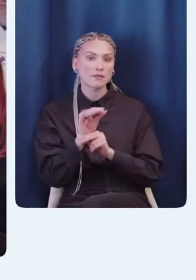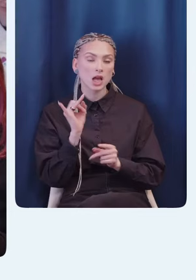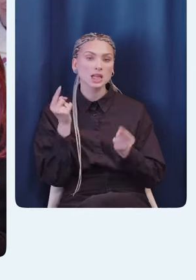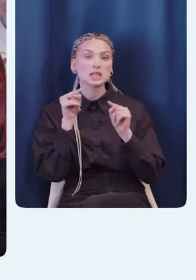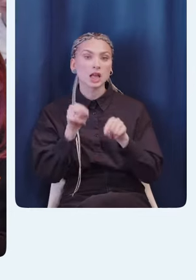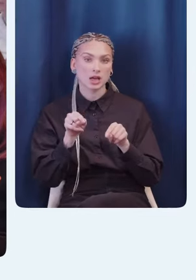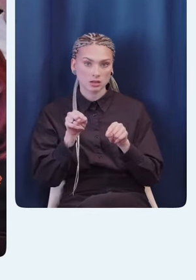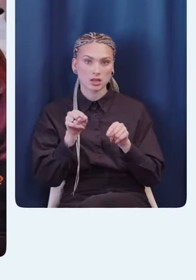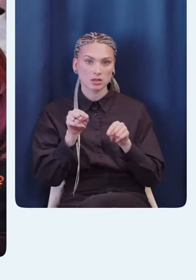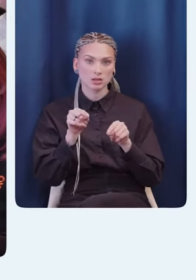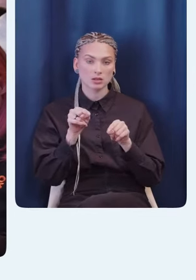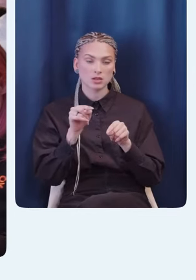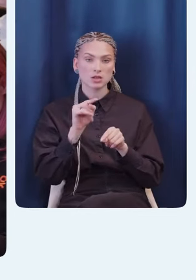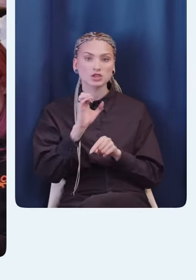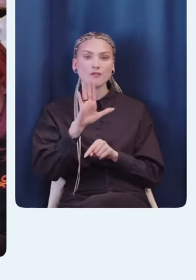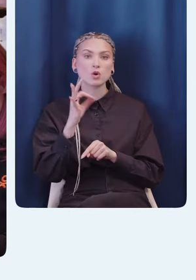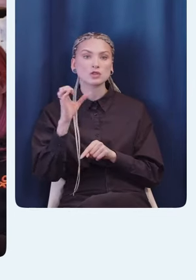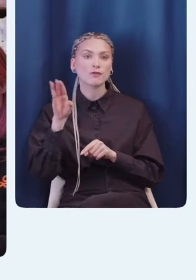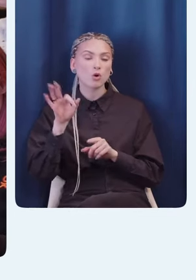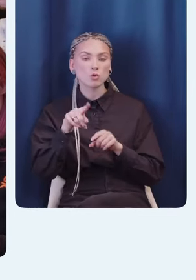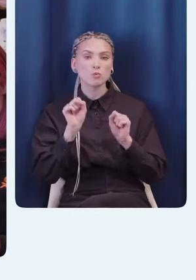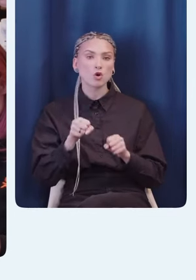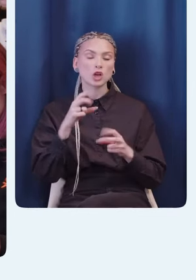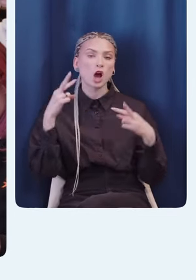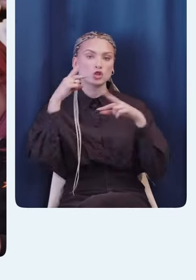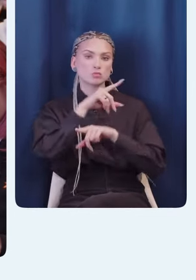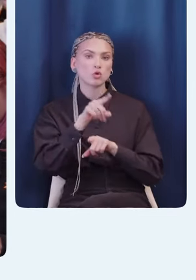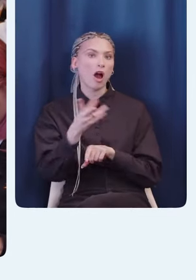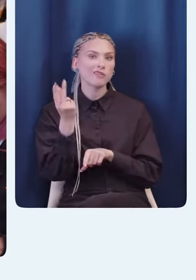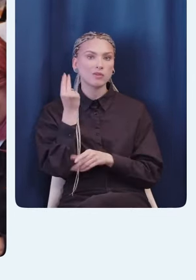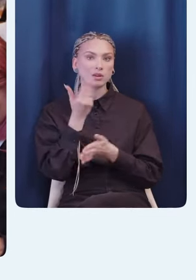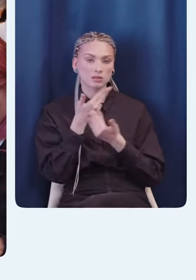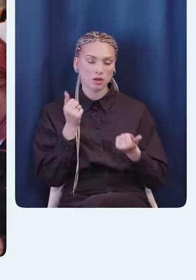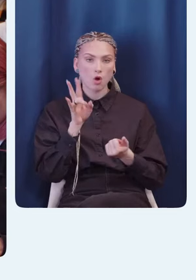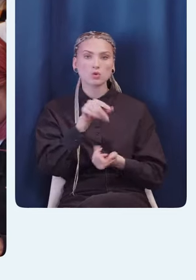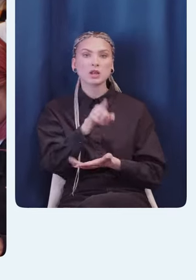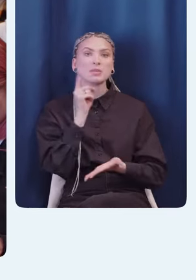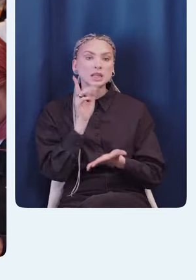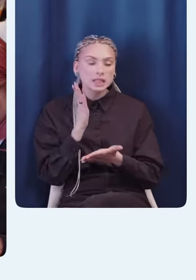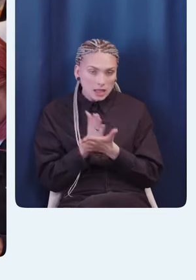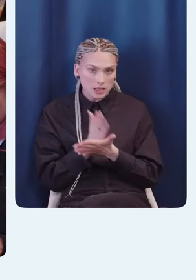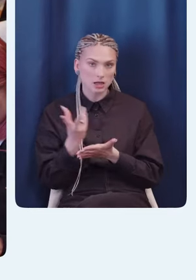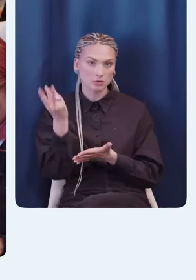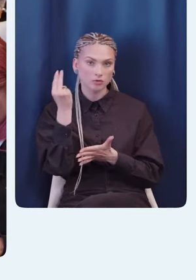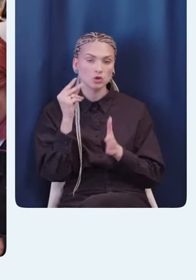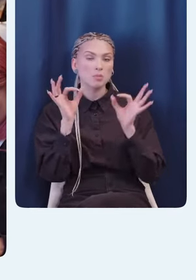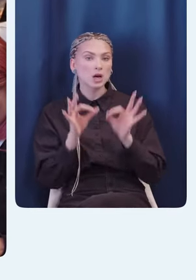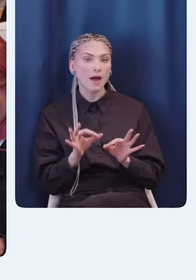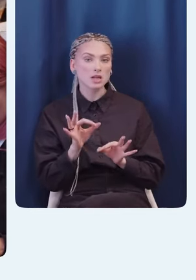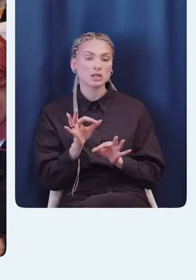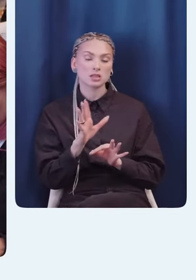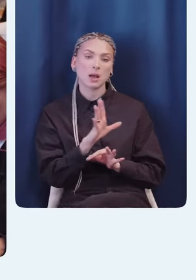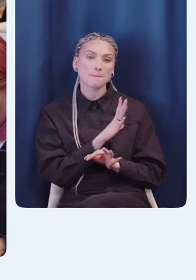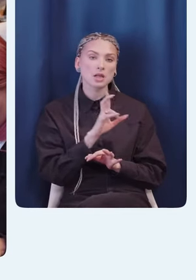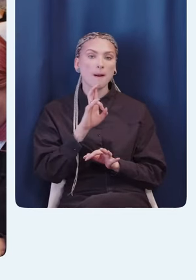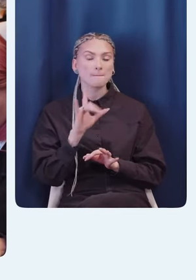это свойство, оно может нам выдать ошибку, что здесь нет озвучки. На самом деле-то она есть, она нам подходит. Поэтому правильнее было бы